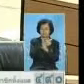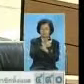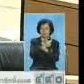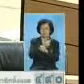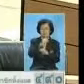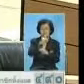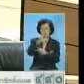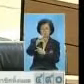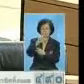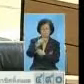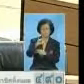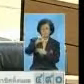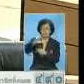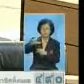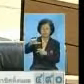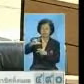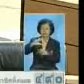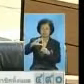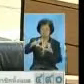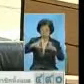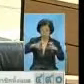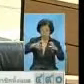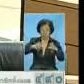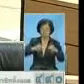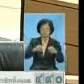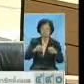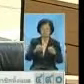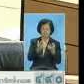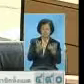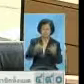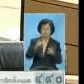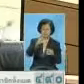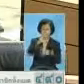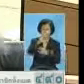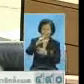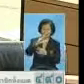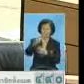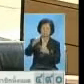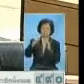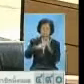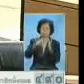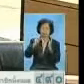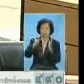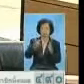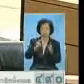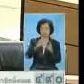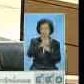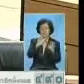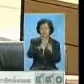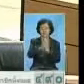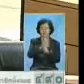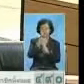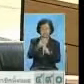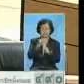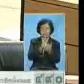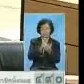ล้านเส้นครับแค่นี้ผมว่าผลิตผลของเรา9ล้านตันนี่นะครับไม่พอใช้ครับแล้วราคายางดีไม่ดีจะอ